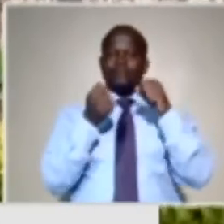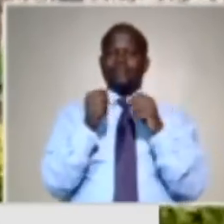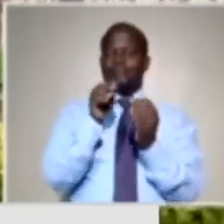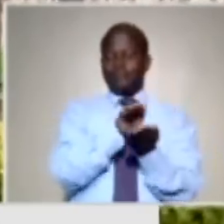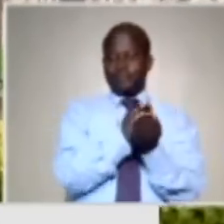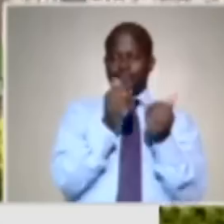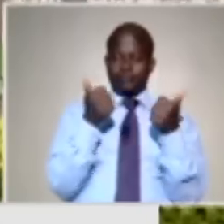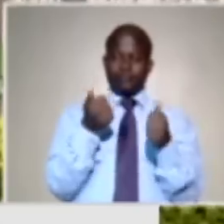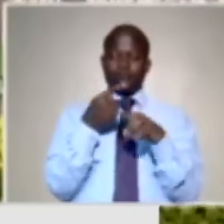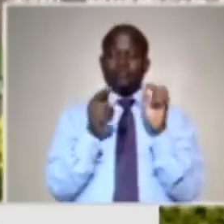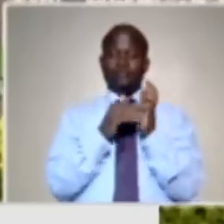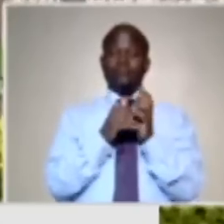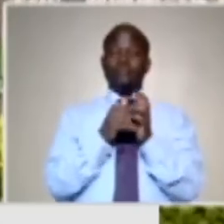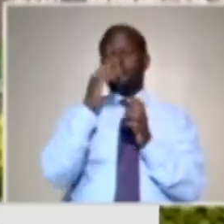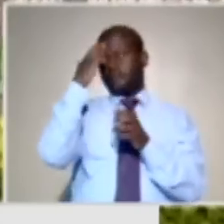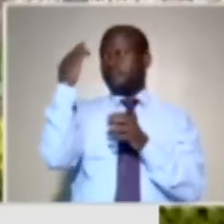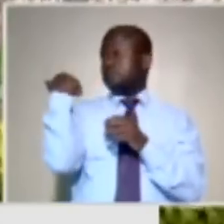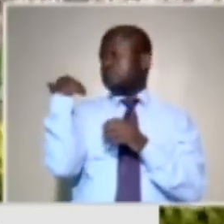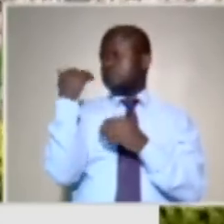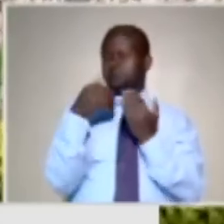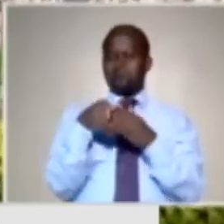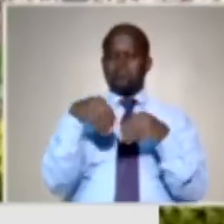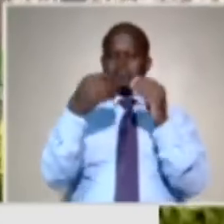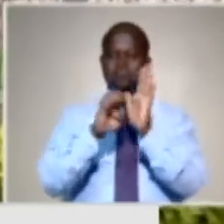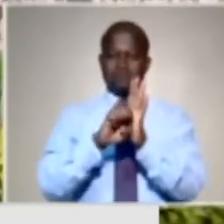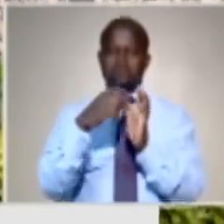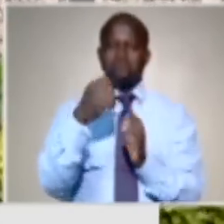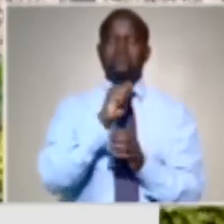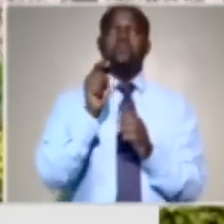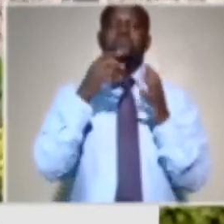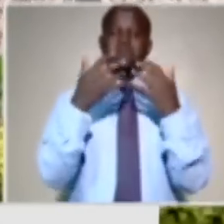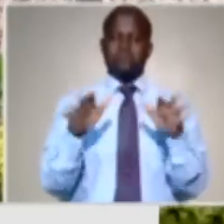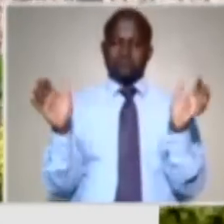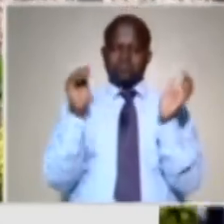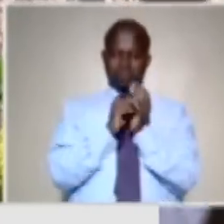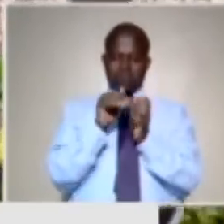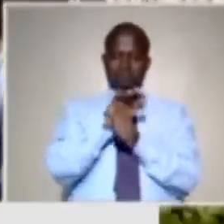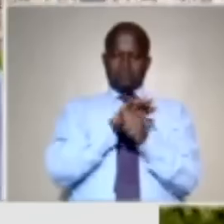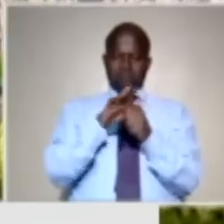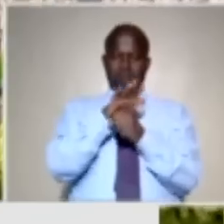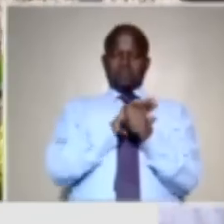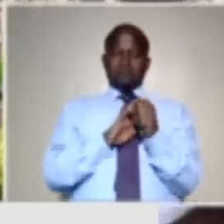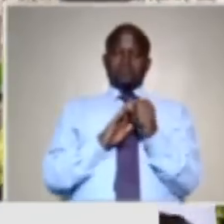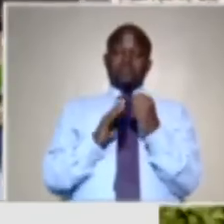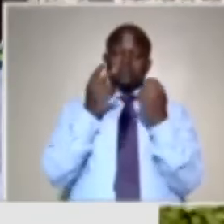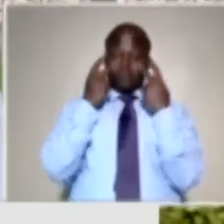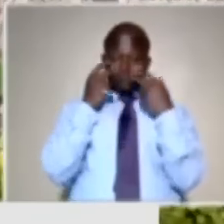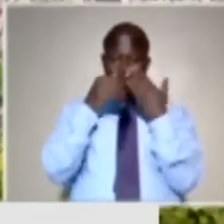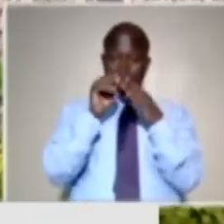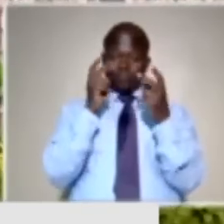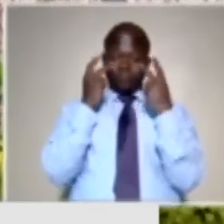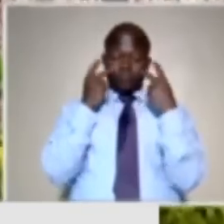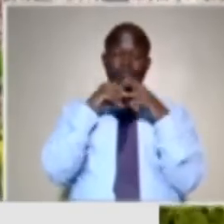Ariko nk'ejo bundi natanga urugero, gaze yarashize twongera kuri firinga, wareba ugasanga